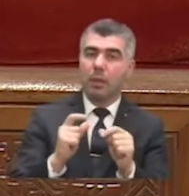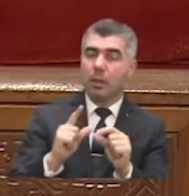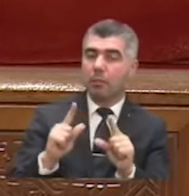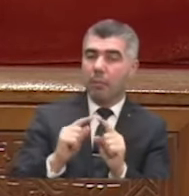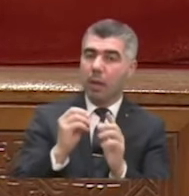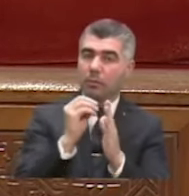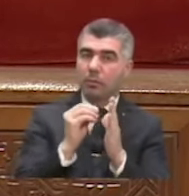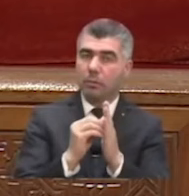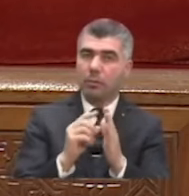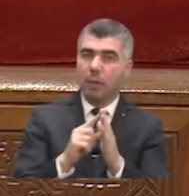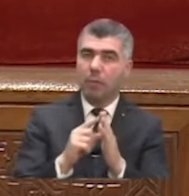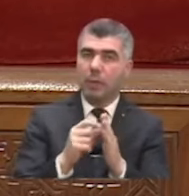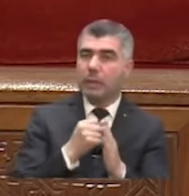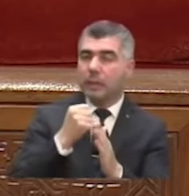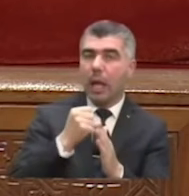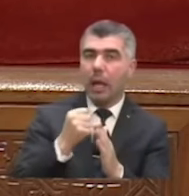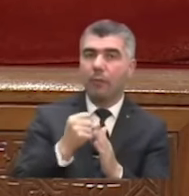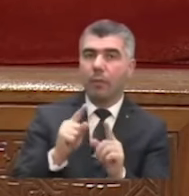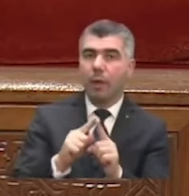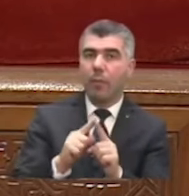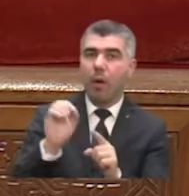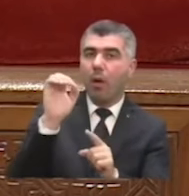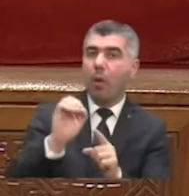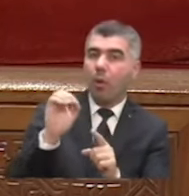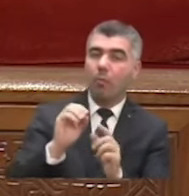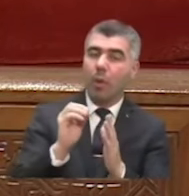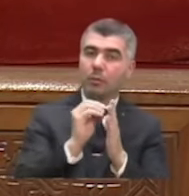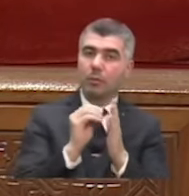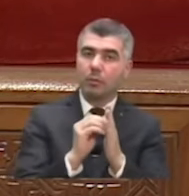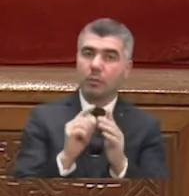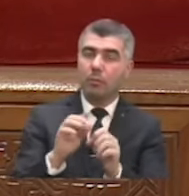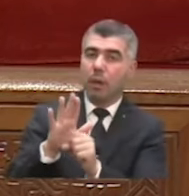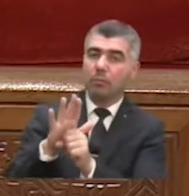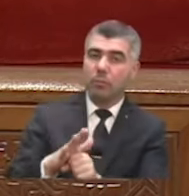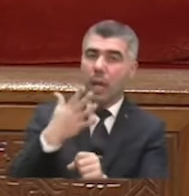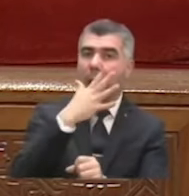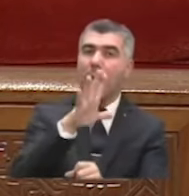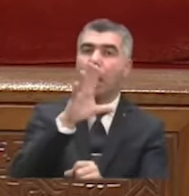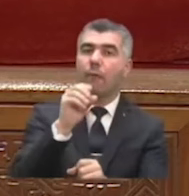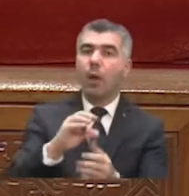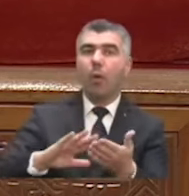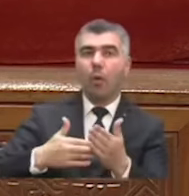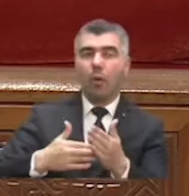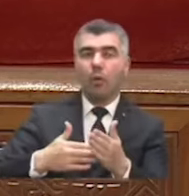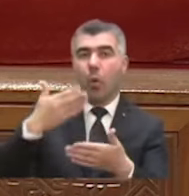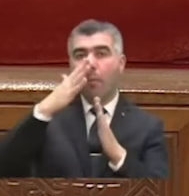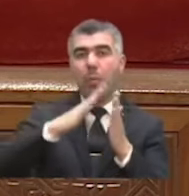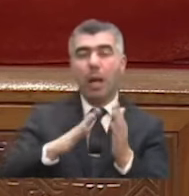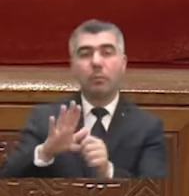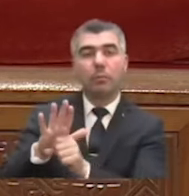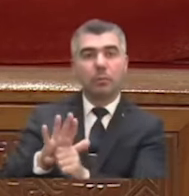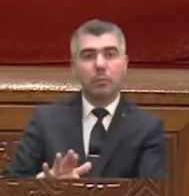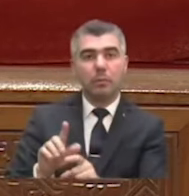مقال أجنبي، وهذا المقال الأجنبي ساء القارة الإفريقية ككل وساء إلى المغرب،